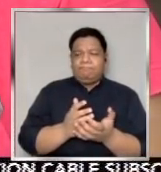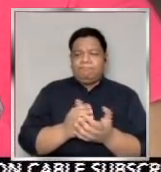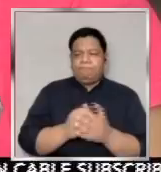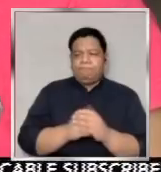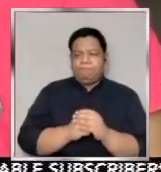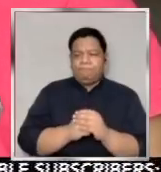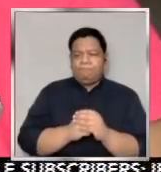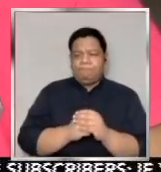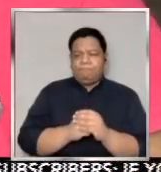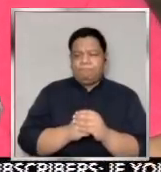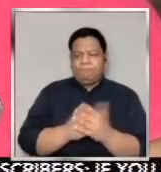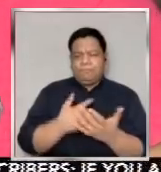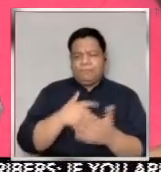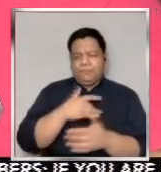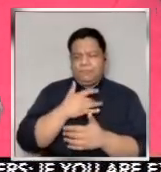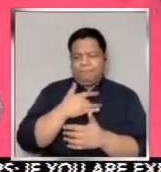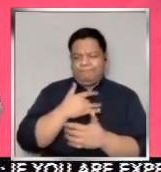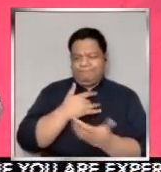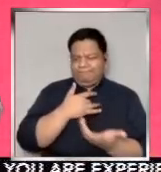Naiiyak ako kasi